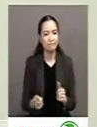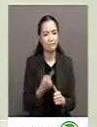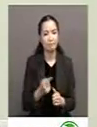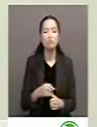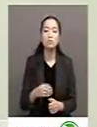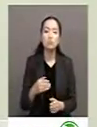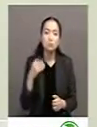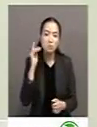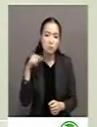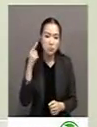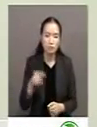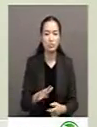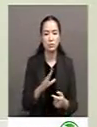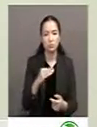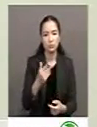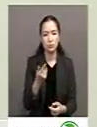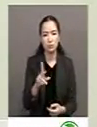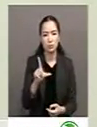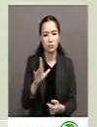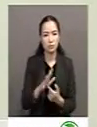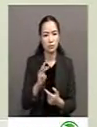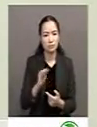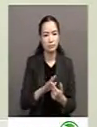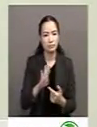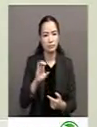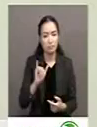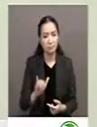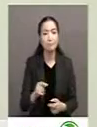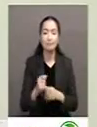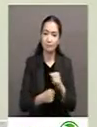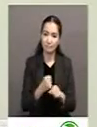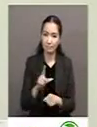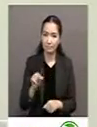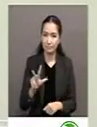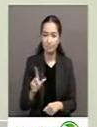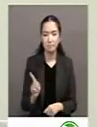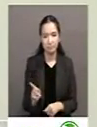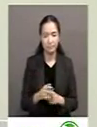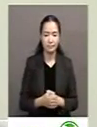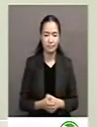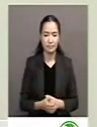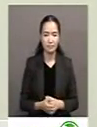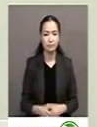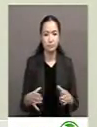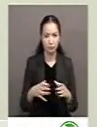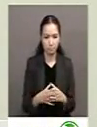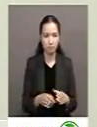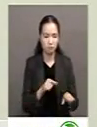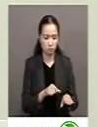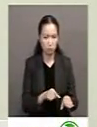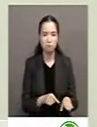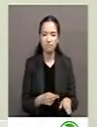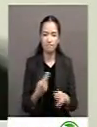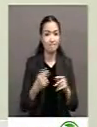าวโคลอมเบียคนนี้แหละค่ะอายุเพียงแค่23ปีเท่านั้นนะคะล่าสุดทางด้านซาวเบอร์ค่ะซึ่งเป็นทีมรถสูตรหนึ่งชื่อ